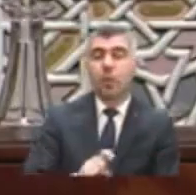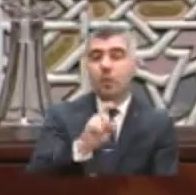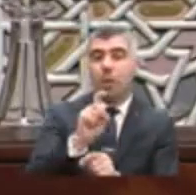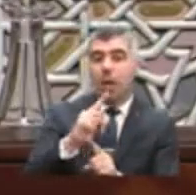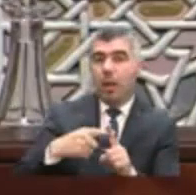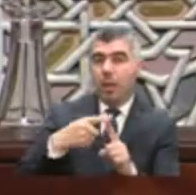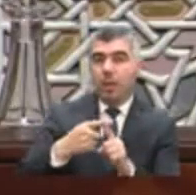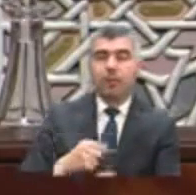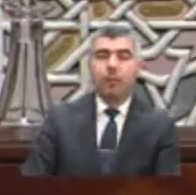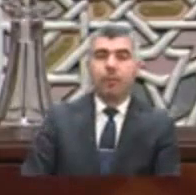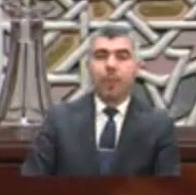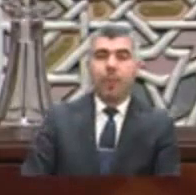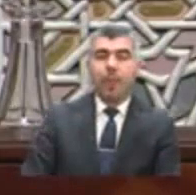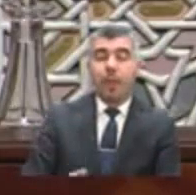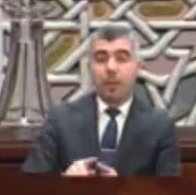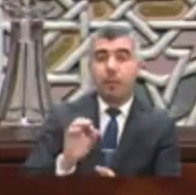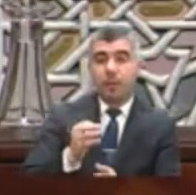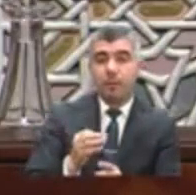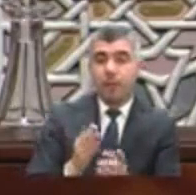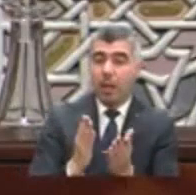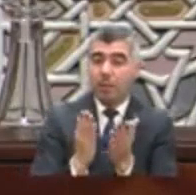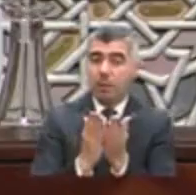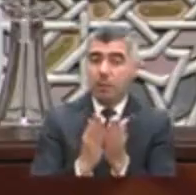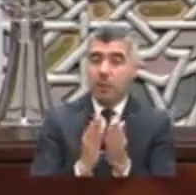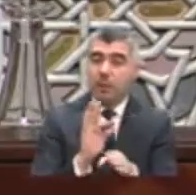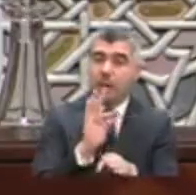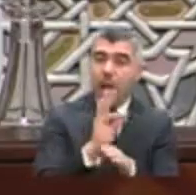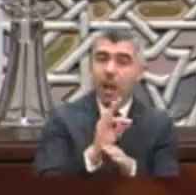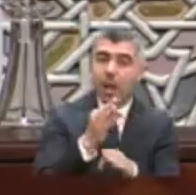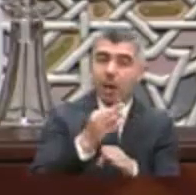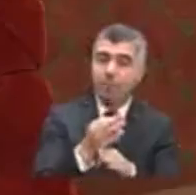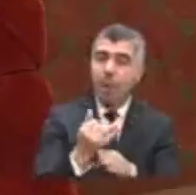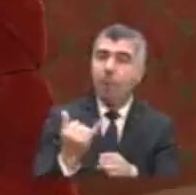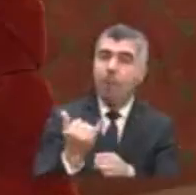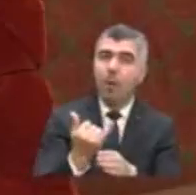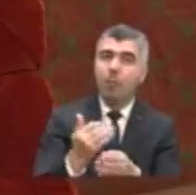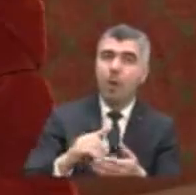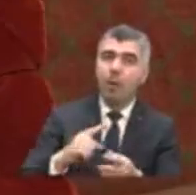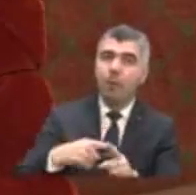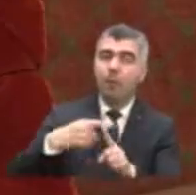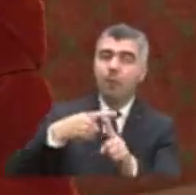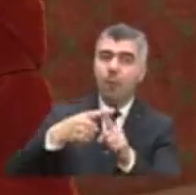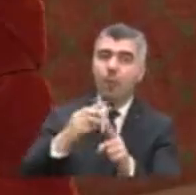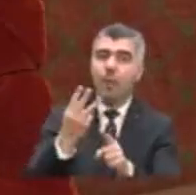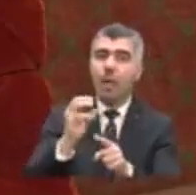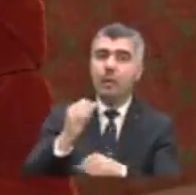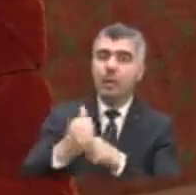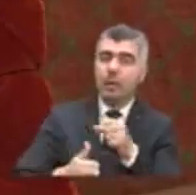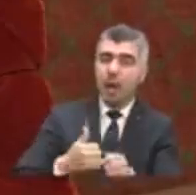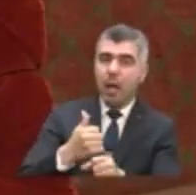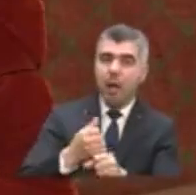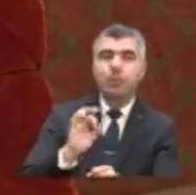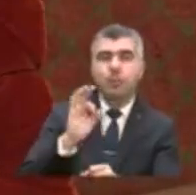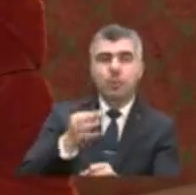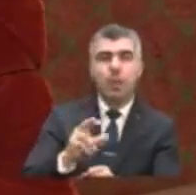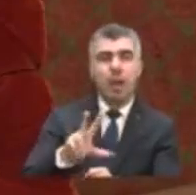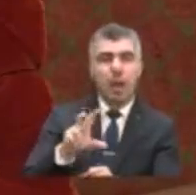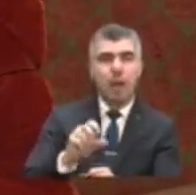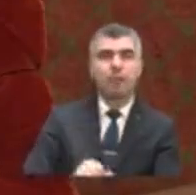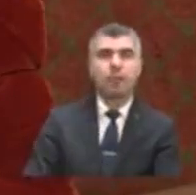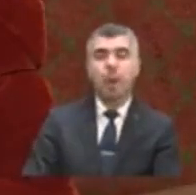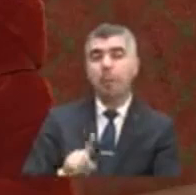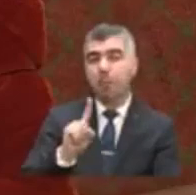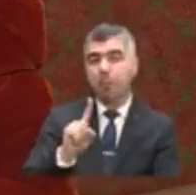الحال الكفاءه داخل هذا القطاع راه هناك كفاءات اللي هي عندها اكثر من 30 سنه وحنا تنعترفوا لها بالكفاءه،